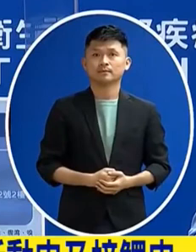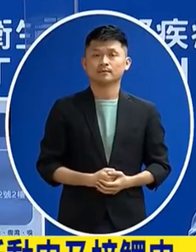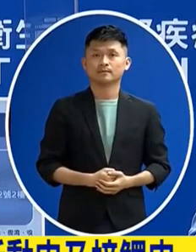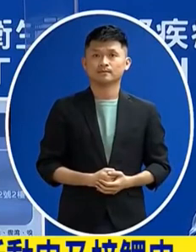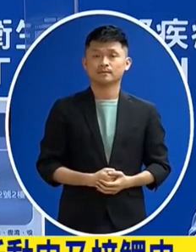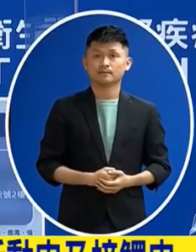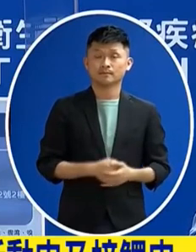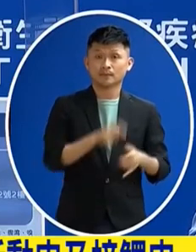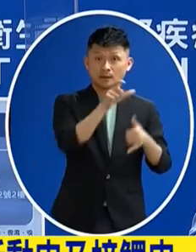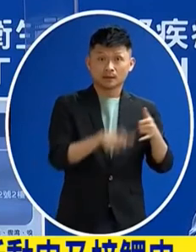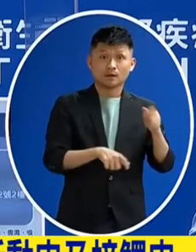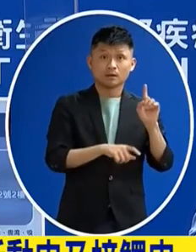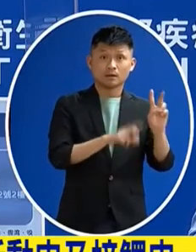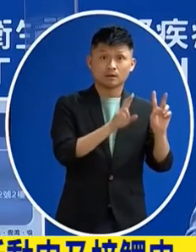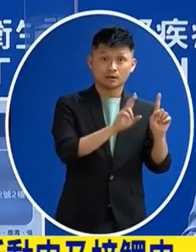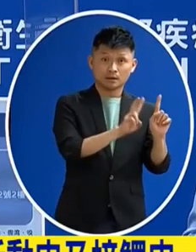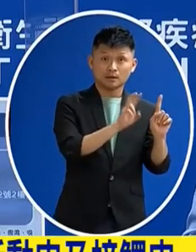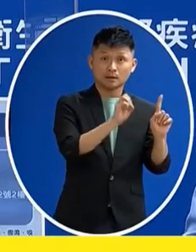的相关